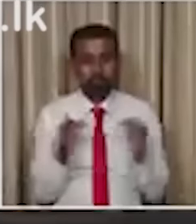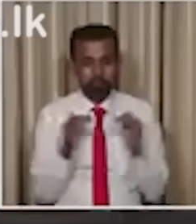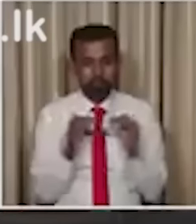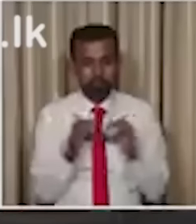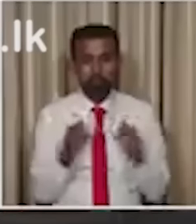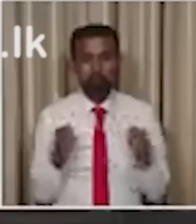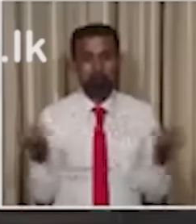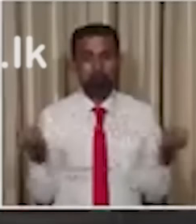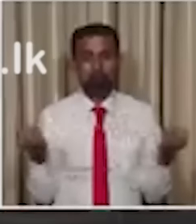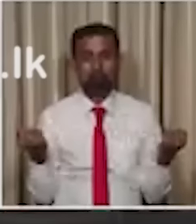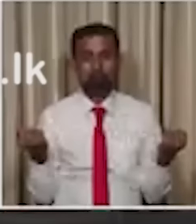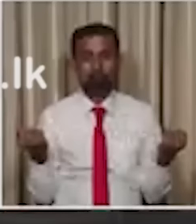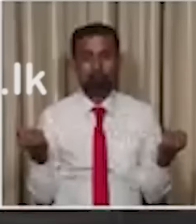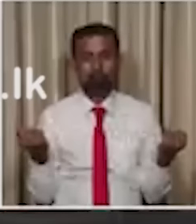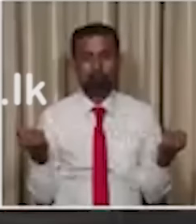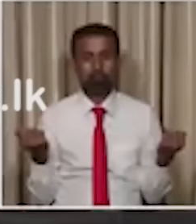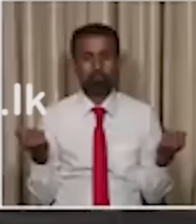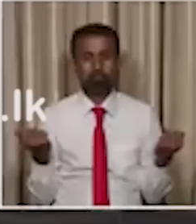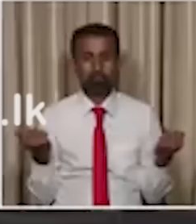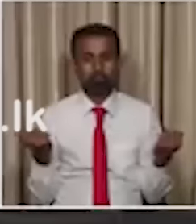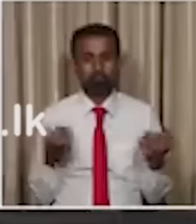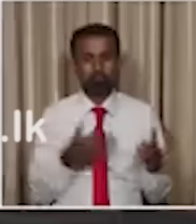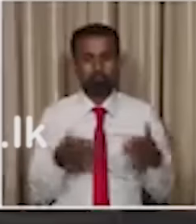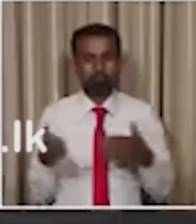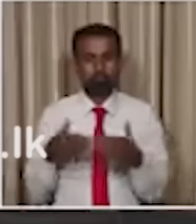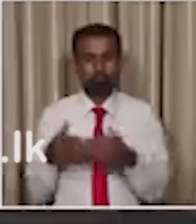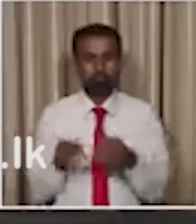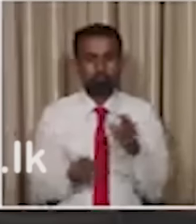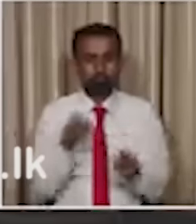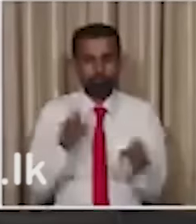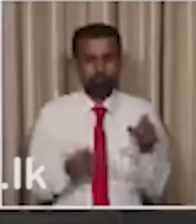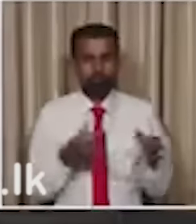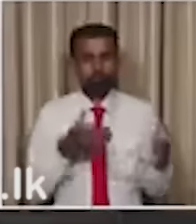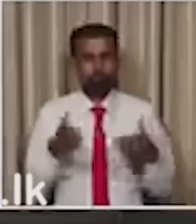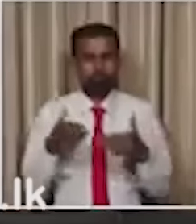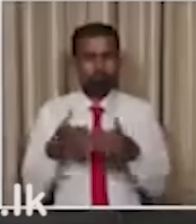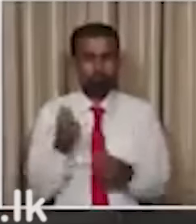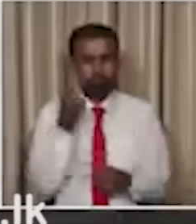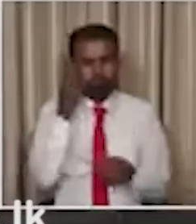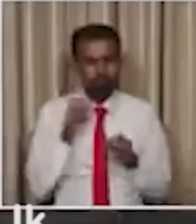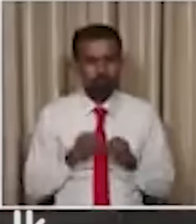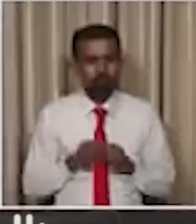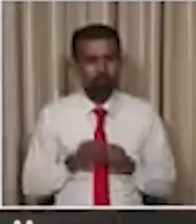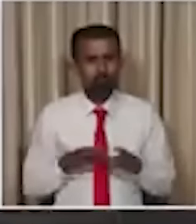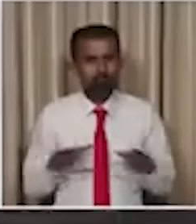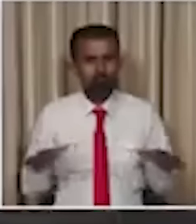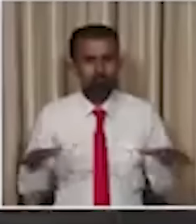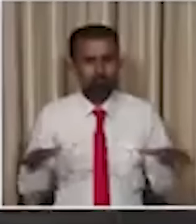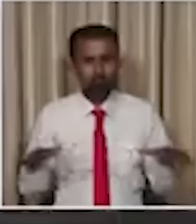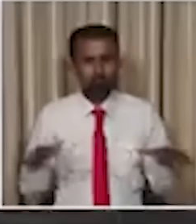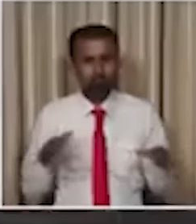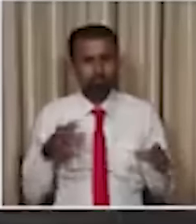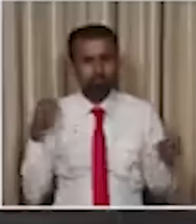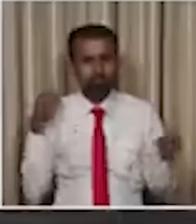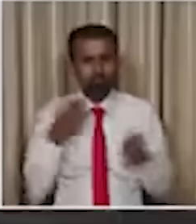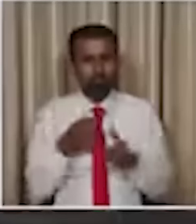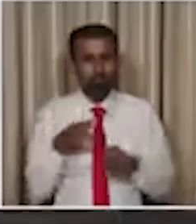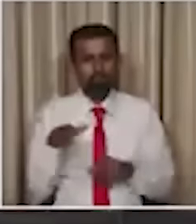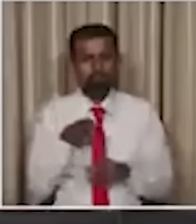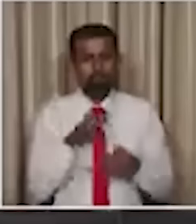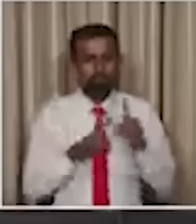වී නැත. මෙම පසුබිම මත විවිධ පුද්ගලින් විවිධ මතවාද සමාජගත කිරීමේ හේතුවෙන් මේ පිළිබඳ සමාජ